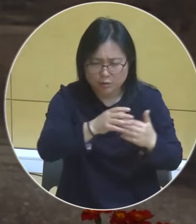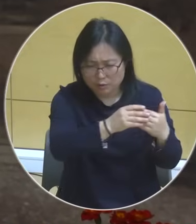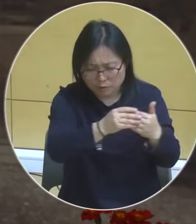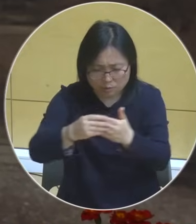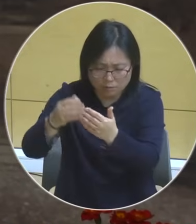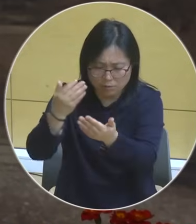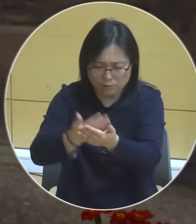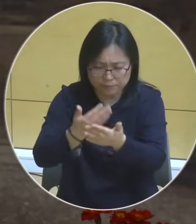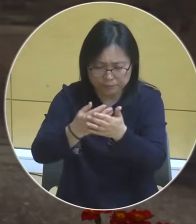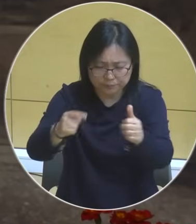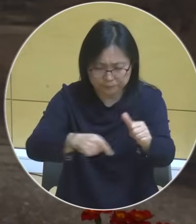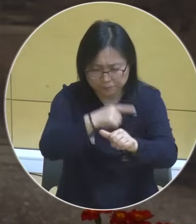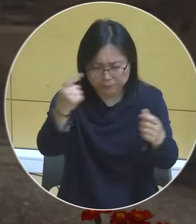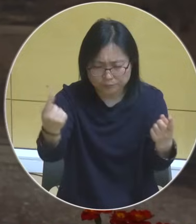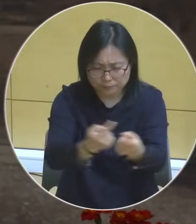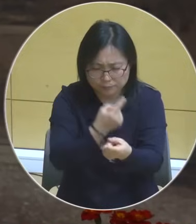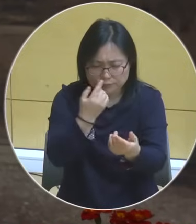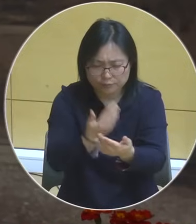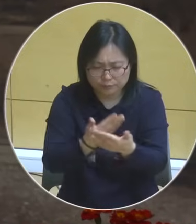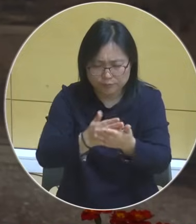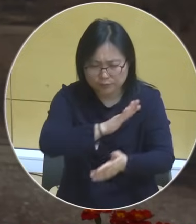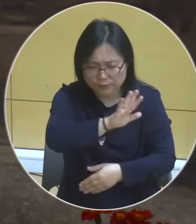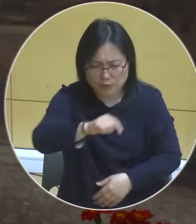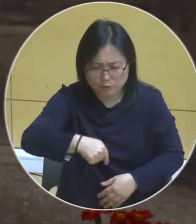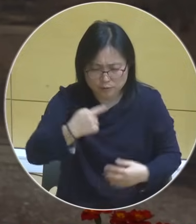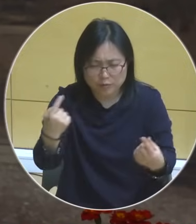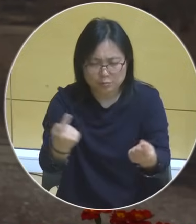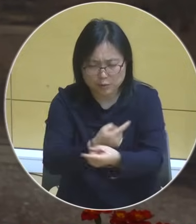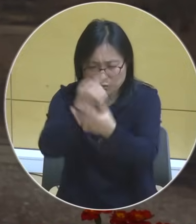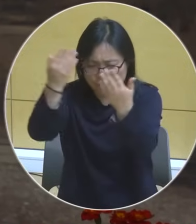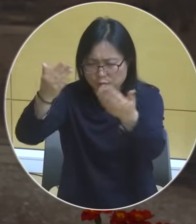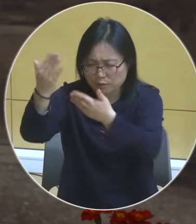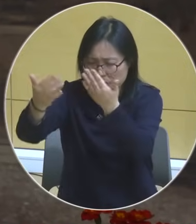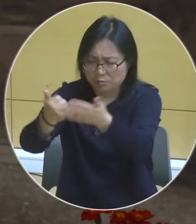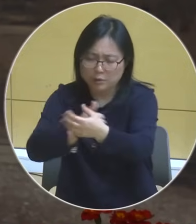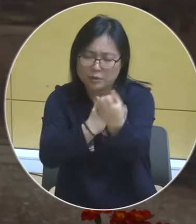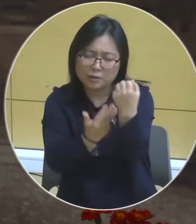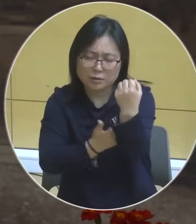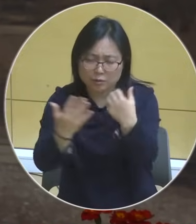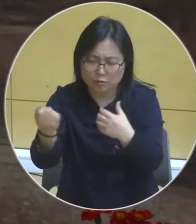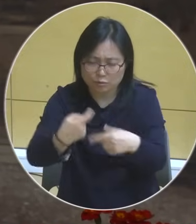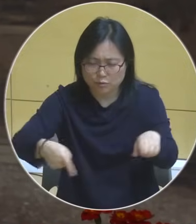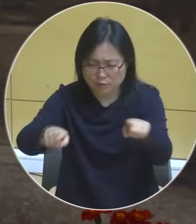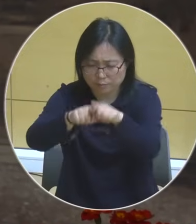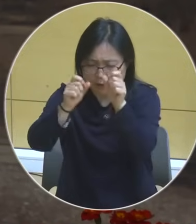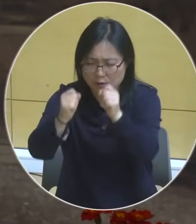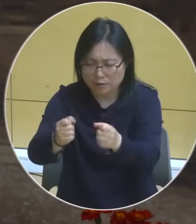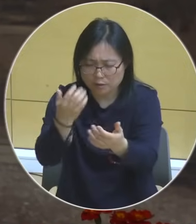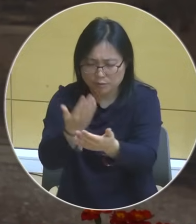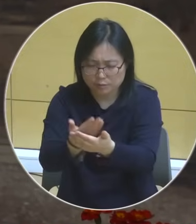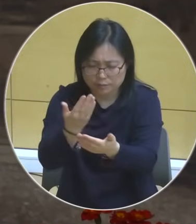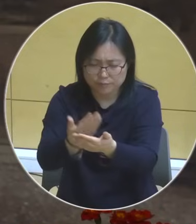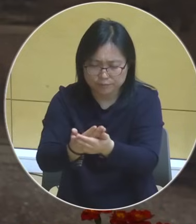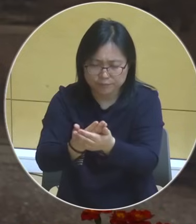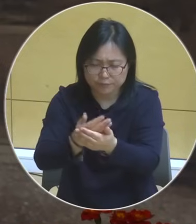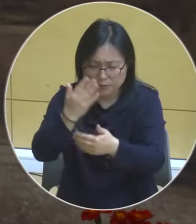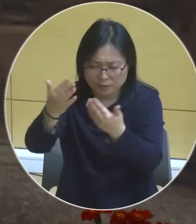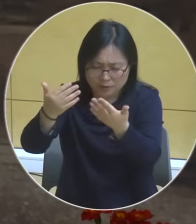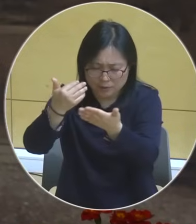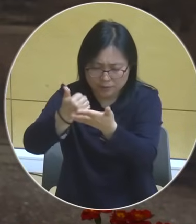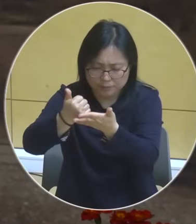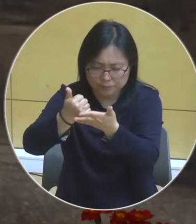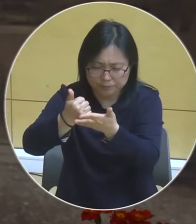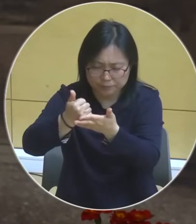주셔서 환경을 바꾸어 주시고 우리 자신을 바꾸어 주시는 하나님의 능력으로 함께하여 주시옵소서.